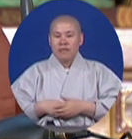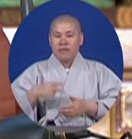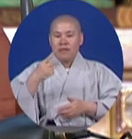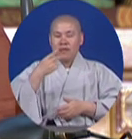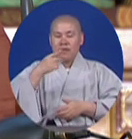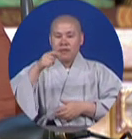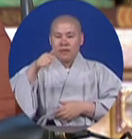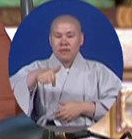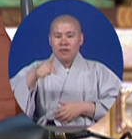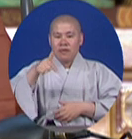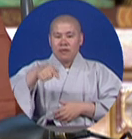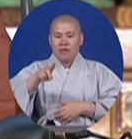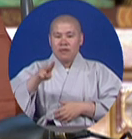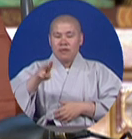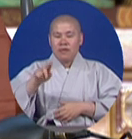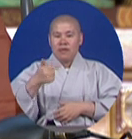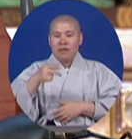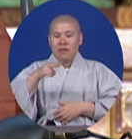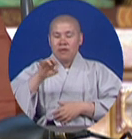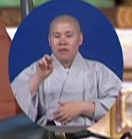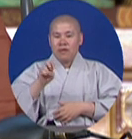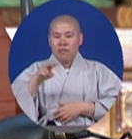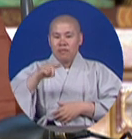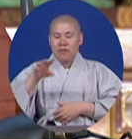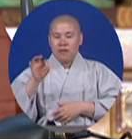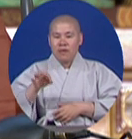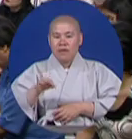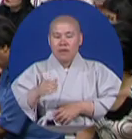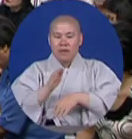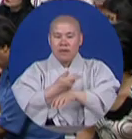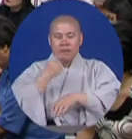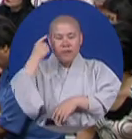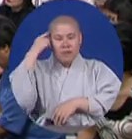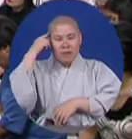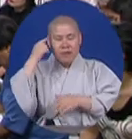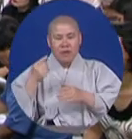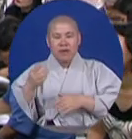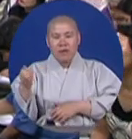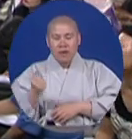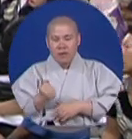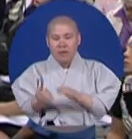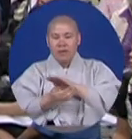득견심성이라 그 본래 망상을 일으키기 이전에